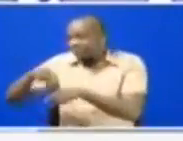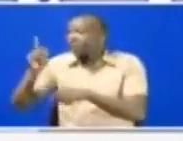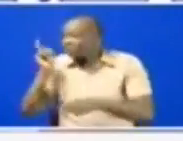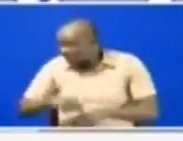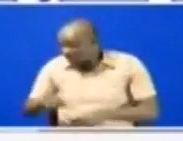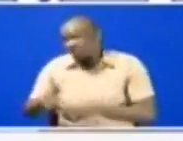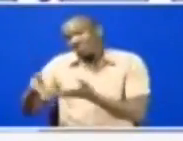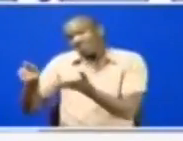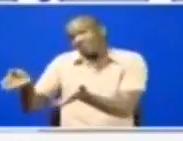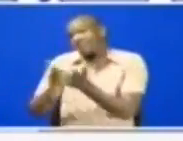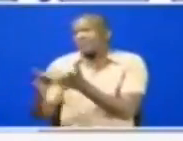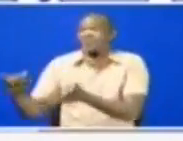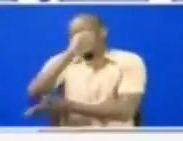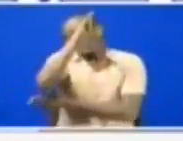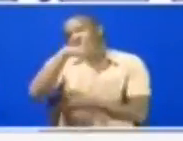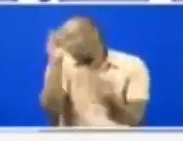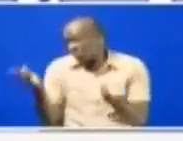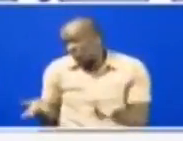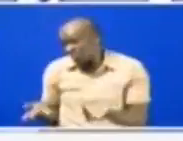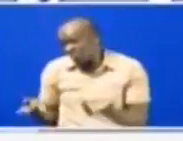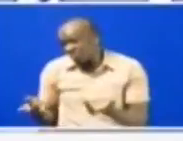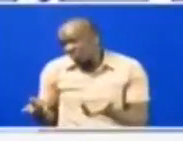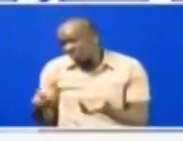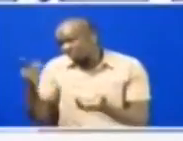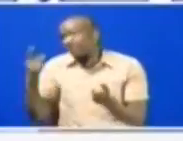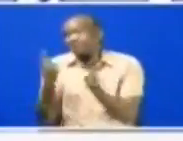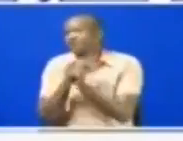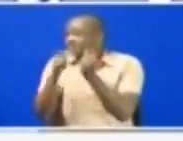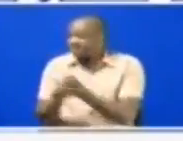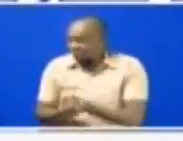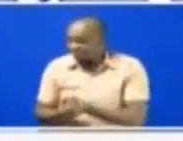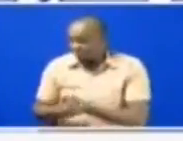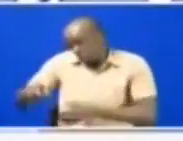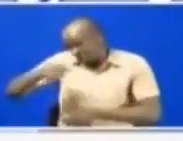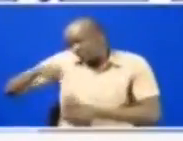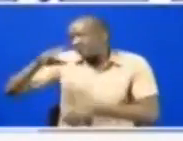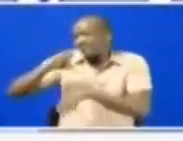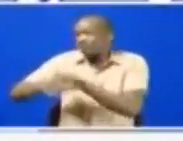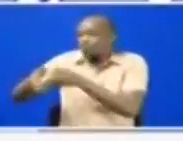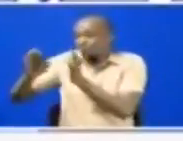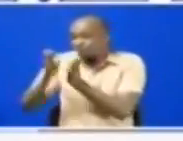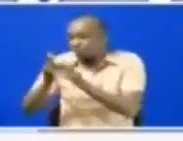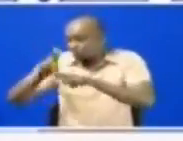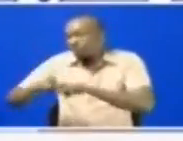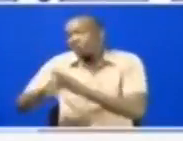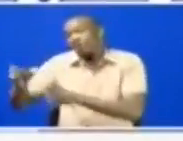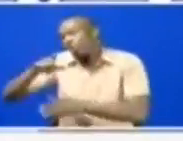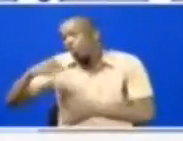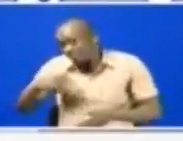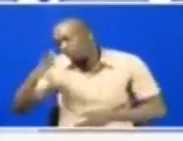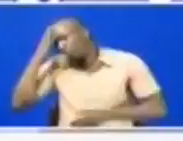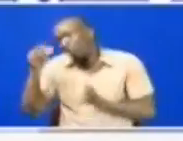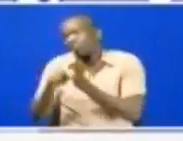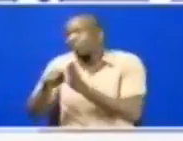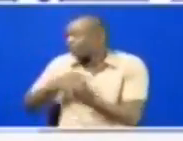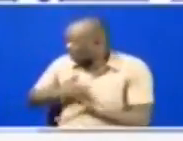walikuwa washatengenezwa labda flight yao wana mechi kwa maklub zao. So wakuwa napata nafasi ya kukaa na the local players kujua labda shida